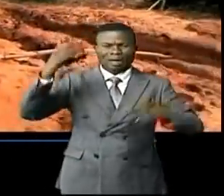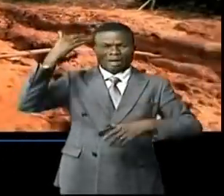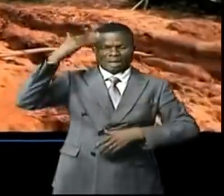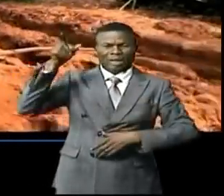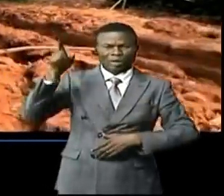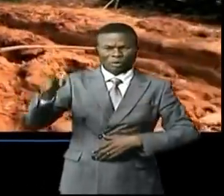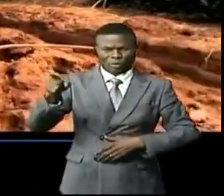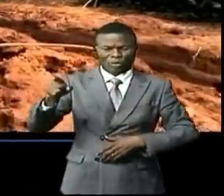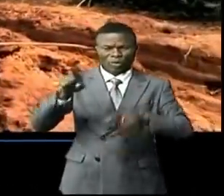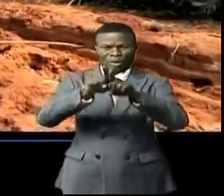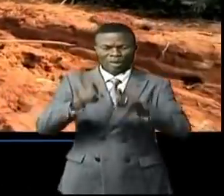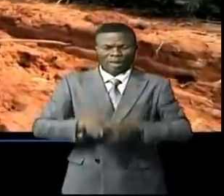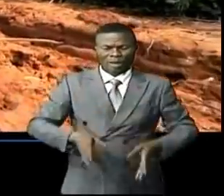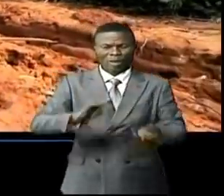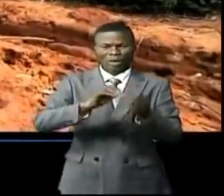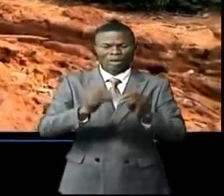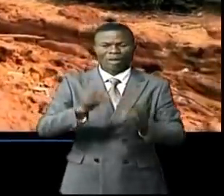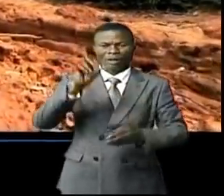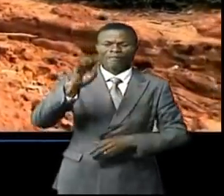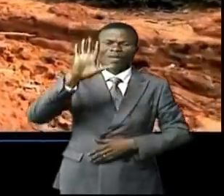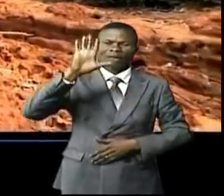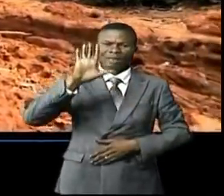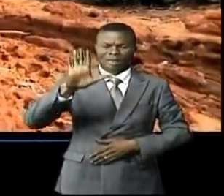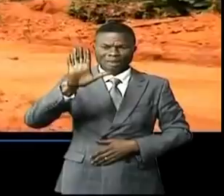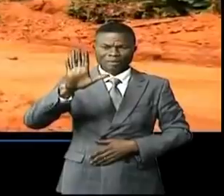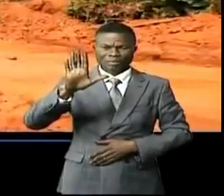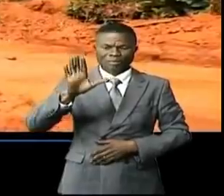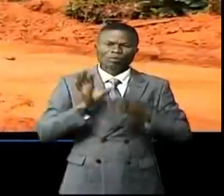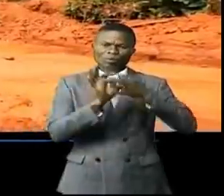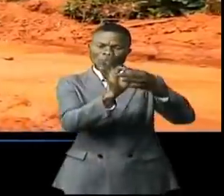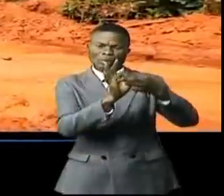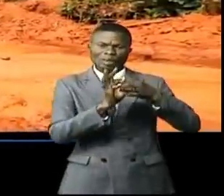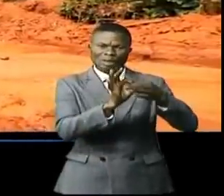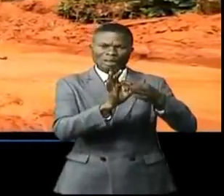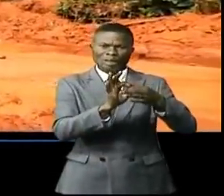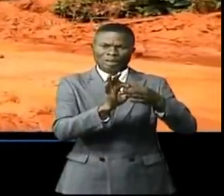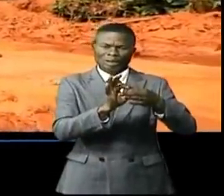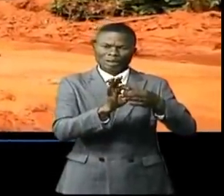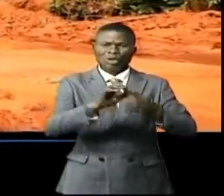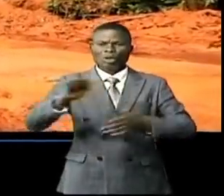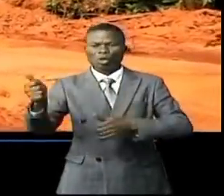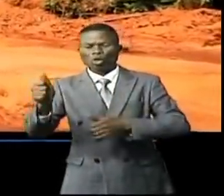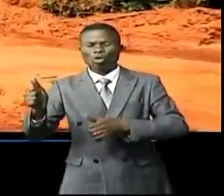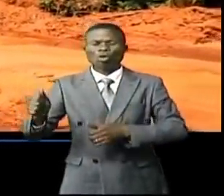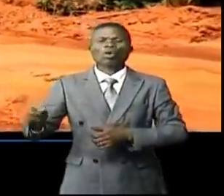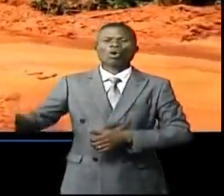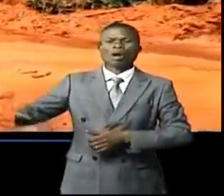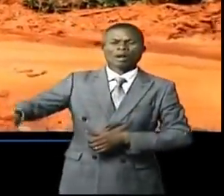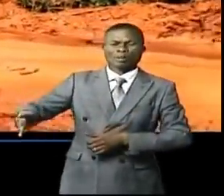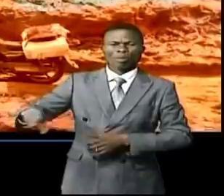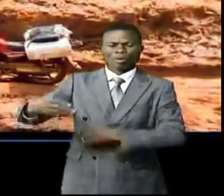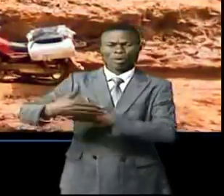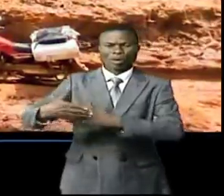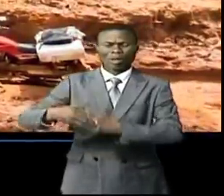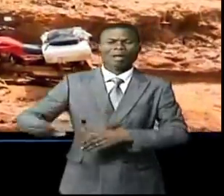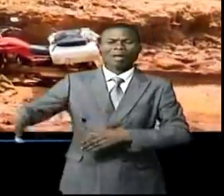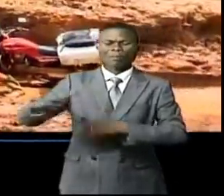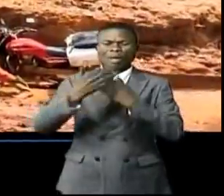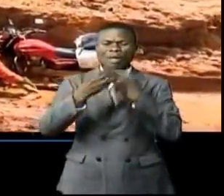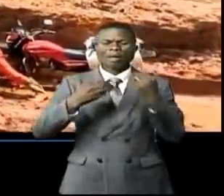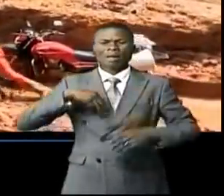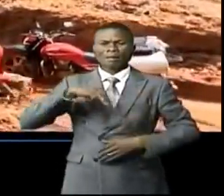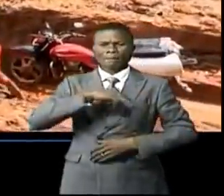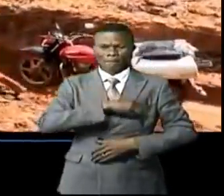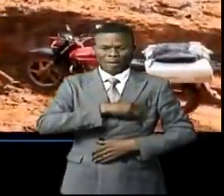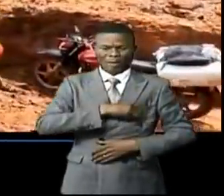orientale et de la route nationale numéro 25 qui connecte ces villes à certaines cités frontalières des pays membres de l'East